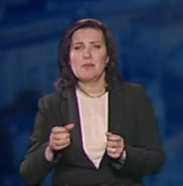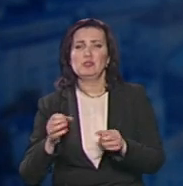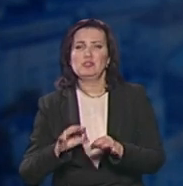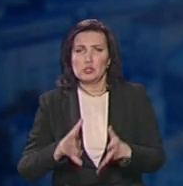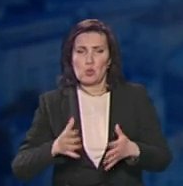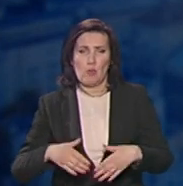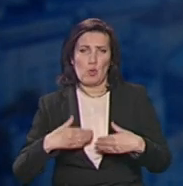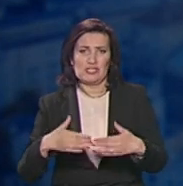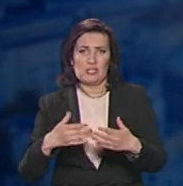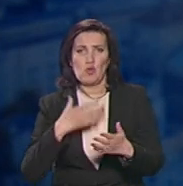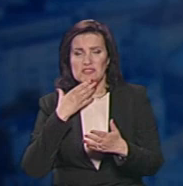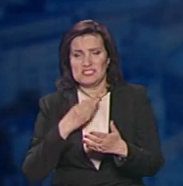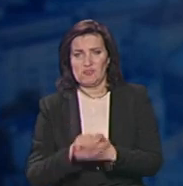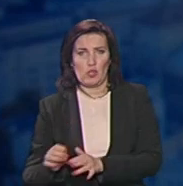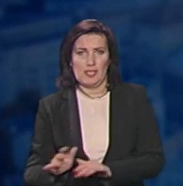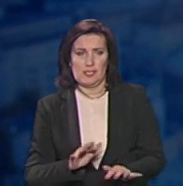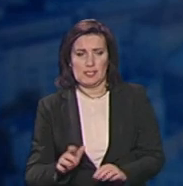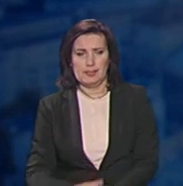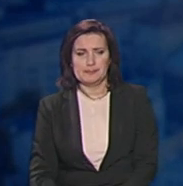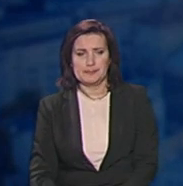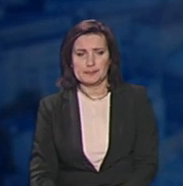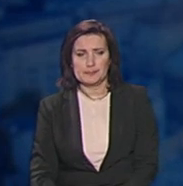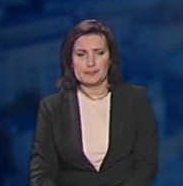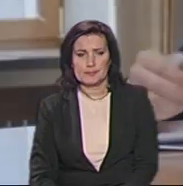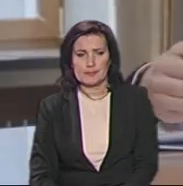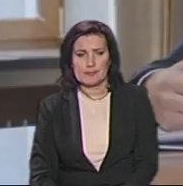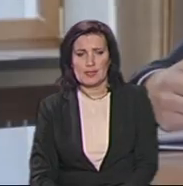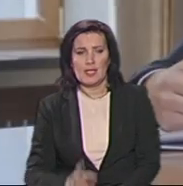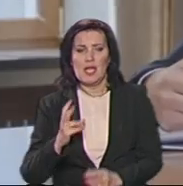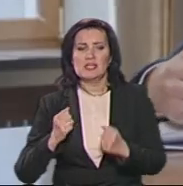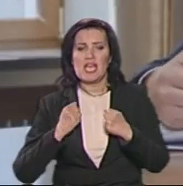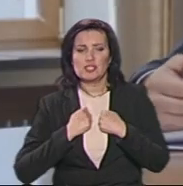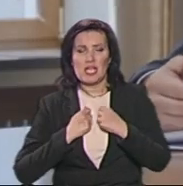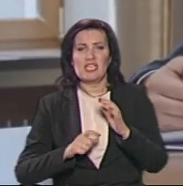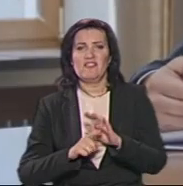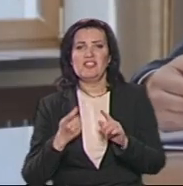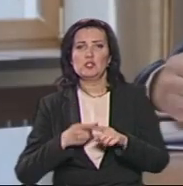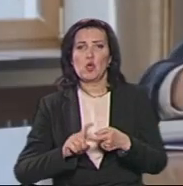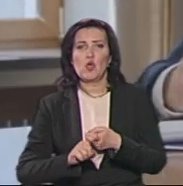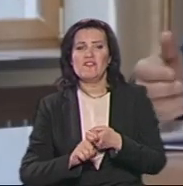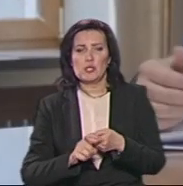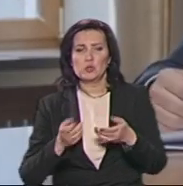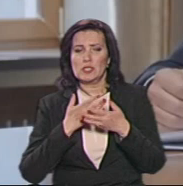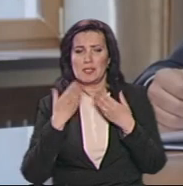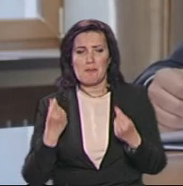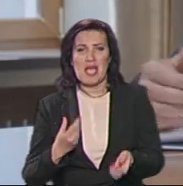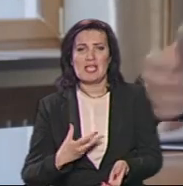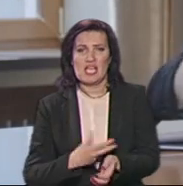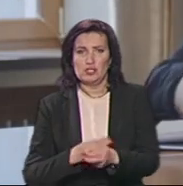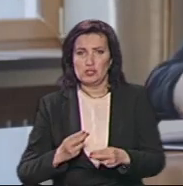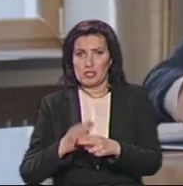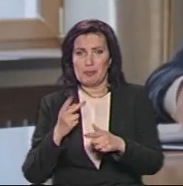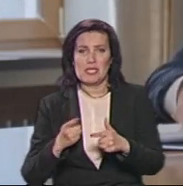дій, сказав міністр охорони здоров'я Максим Степанов. На жаль, від цього вірусу немає щеплення